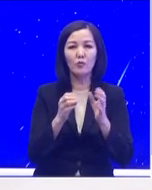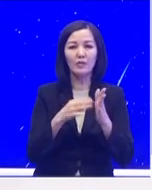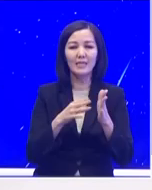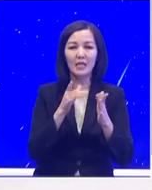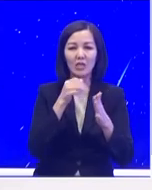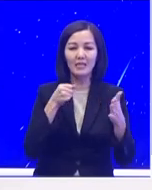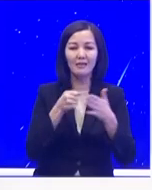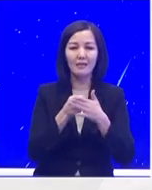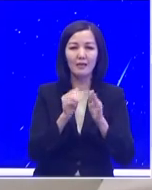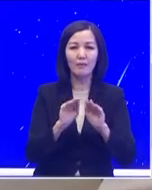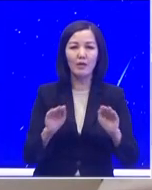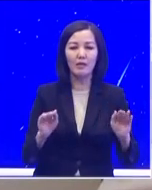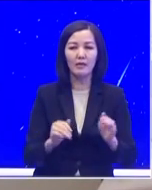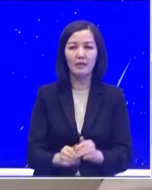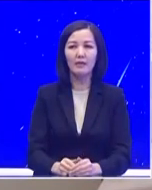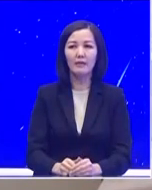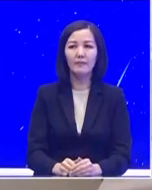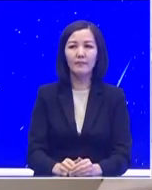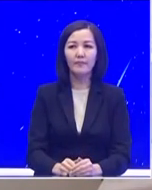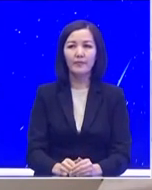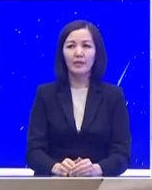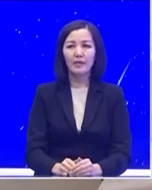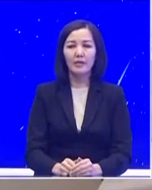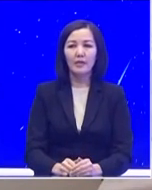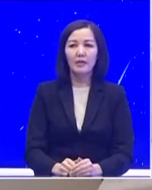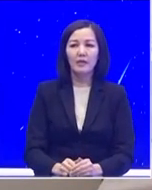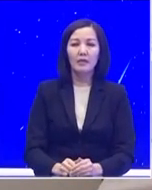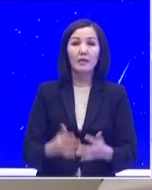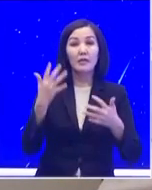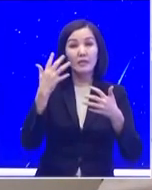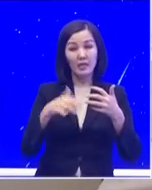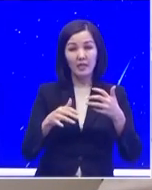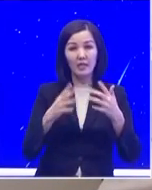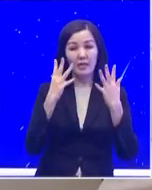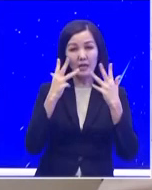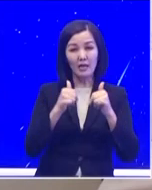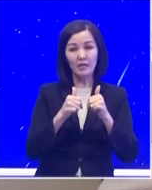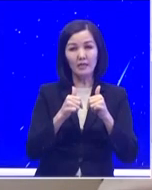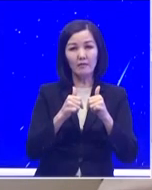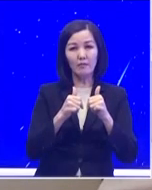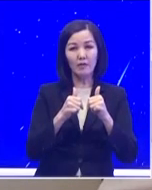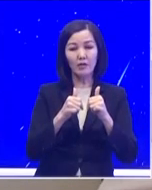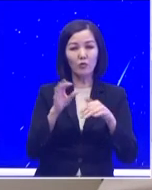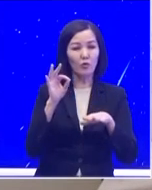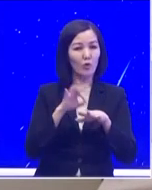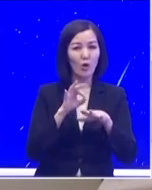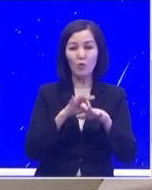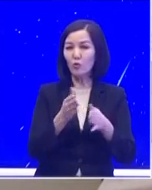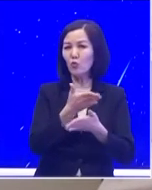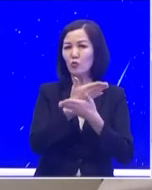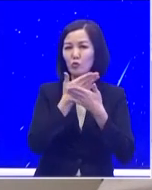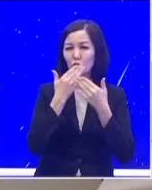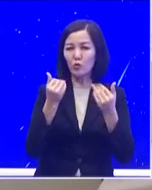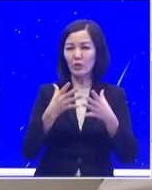жасқа дейінгі балалар. Средний статистический адамды алсақ, который штенкемен ауырмайды. Если